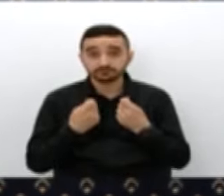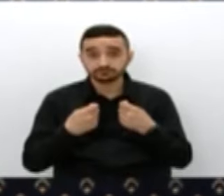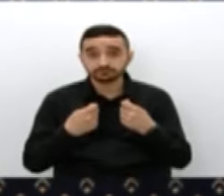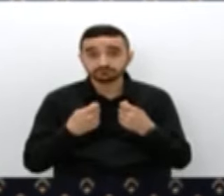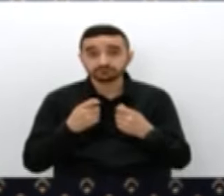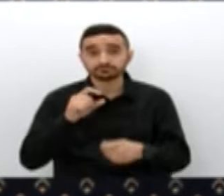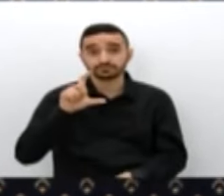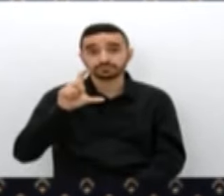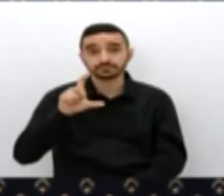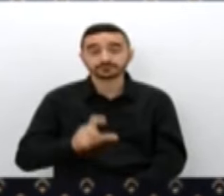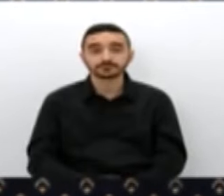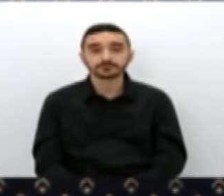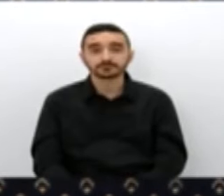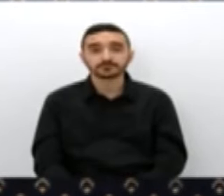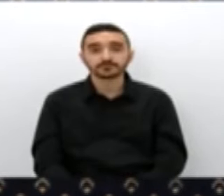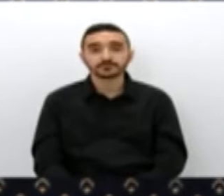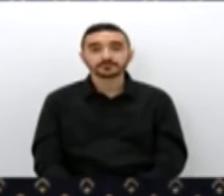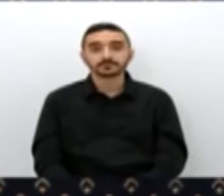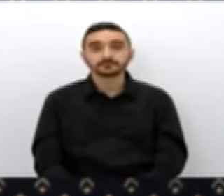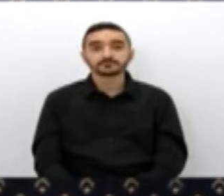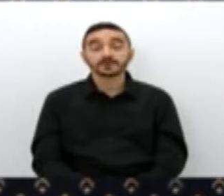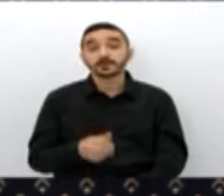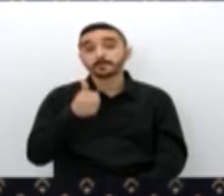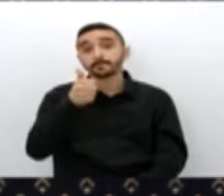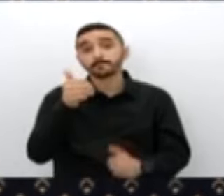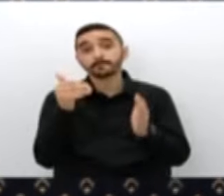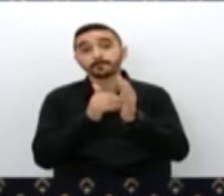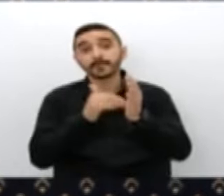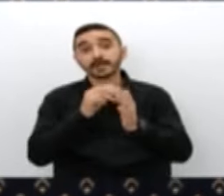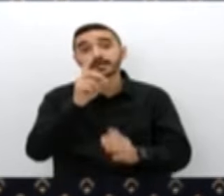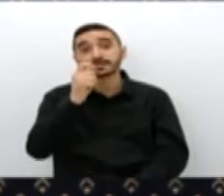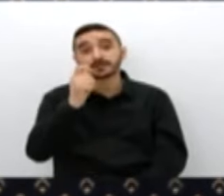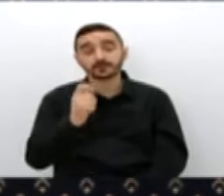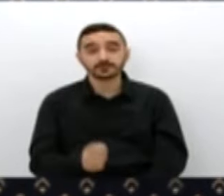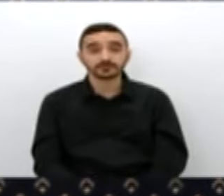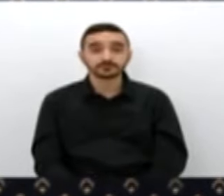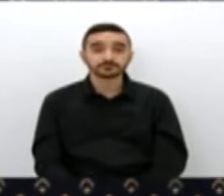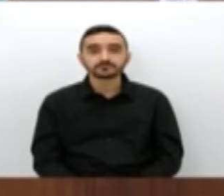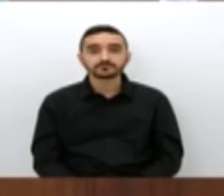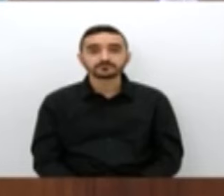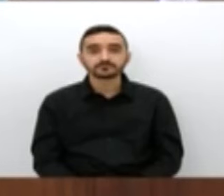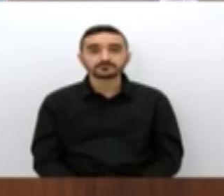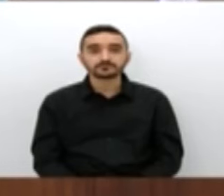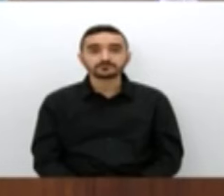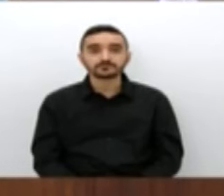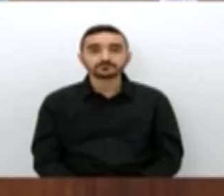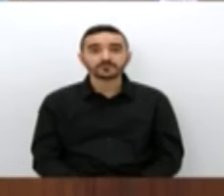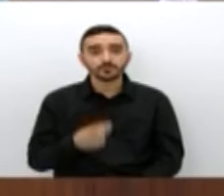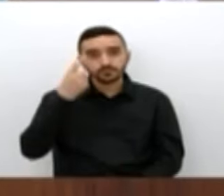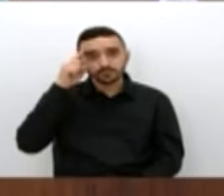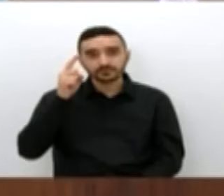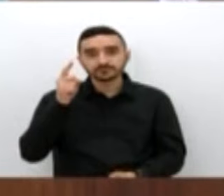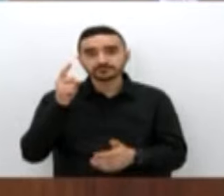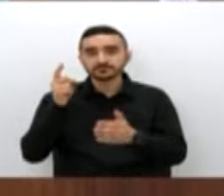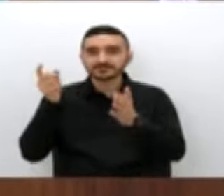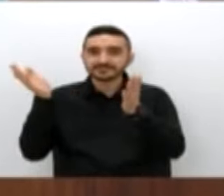جدا تقدر ب مليار دينار على سبيل المثال فقط مليار دينار شهريا